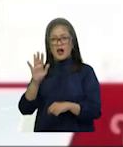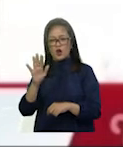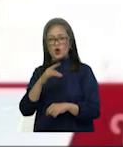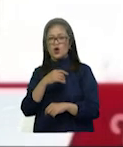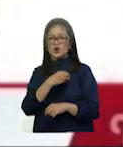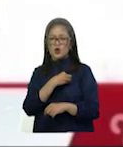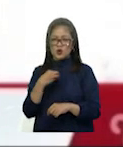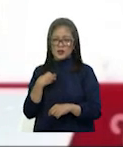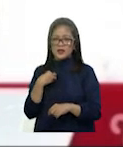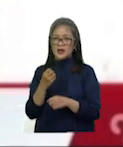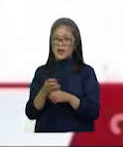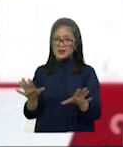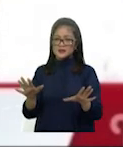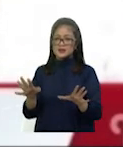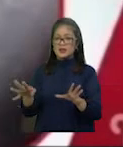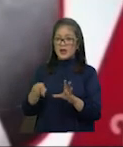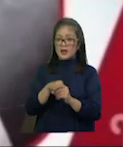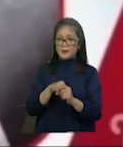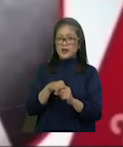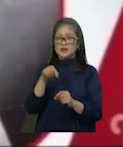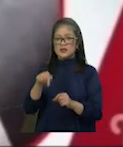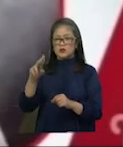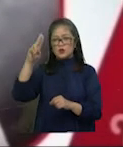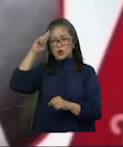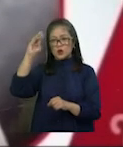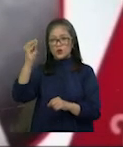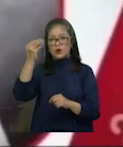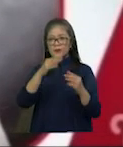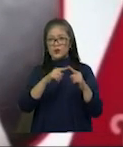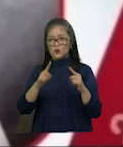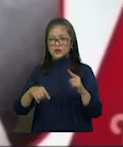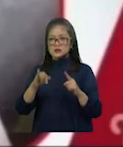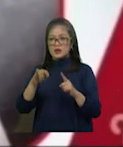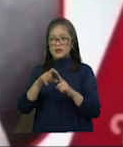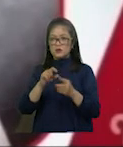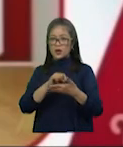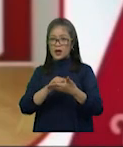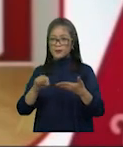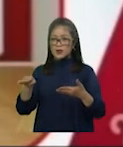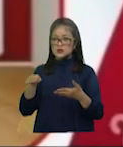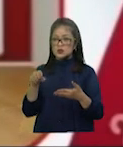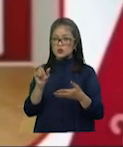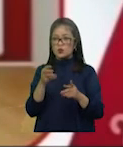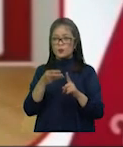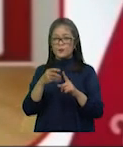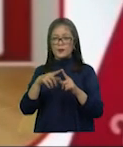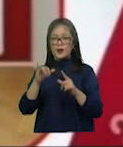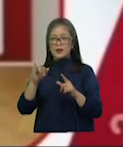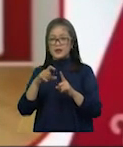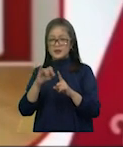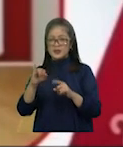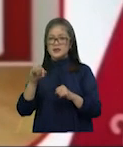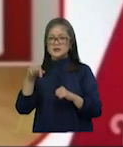Turut serta dalam kegiatan ini Ketua Satgas Penanganan COVID-19 ID, Zubairi Zurban. Chief Marketing Official Halodoc,